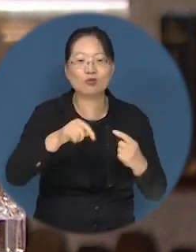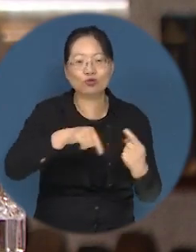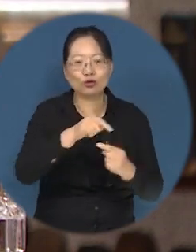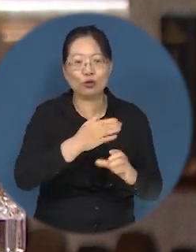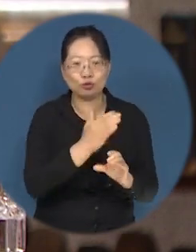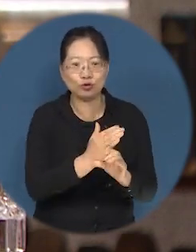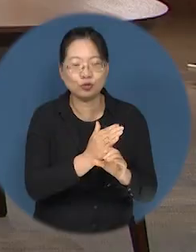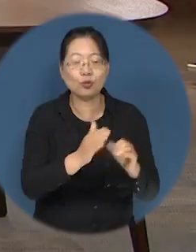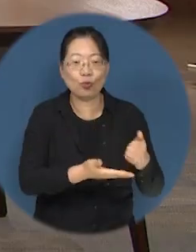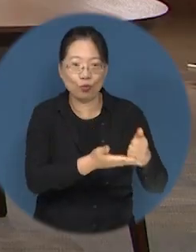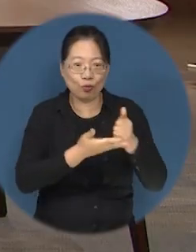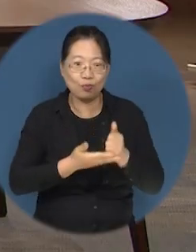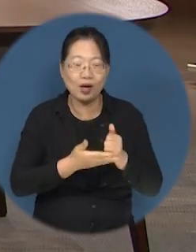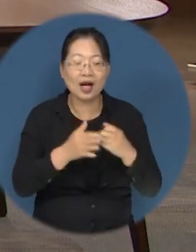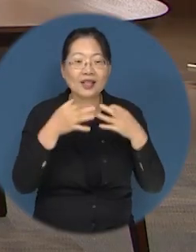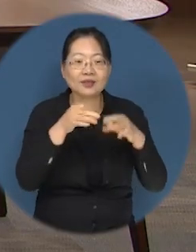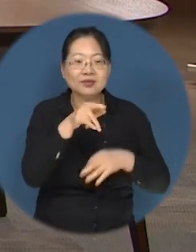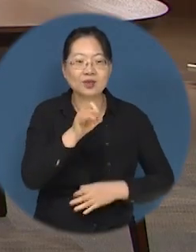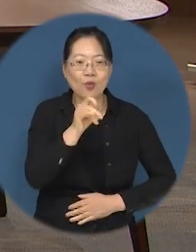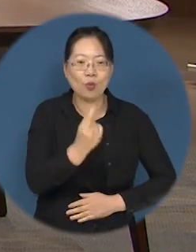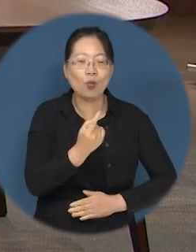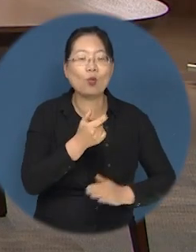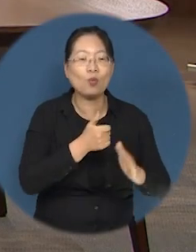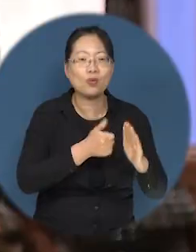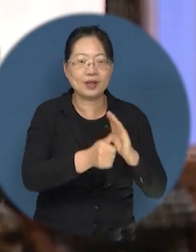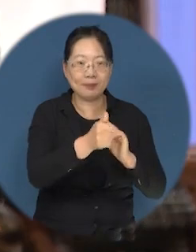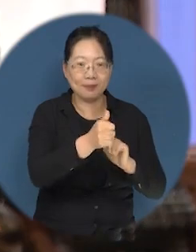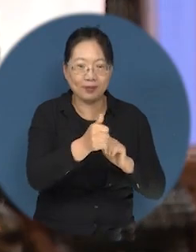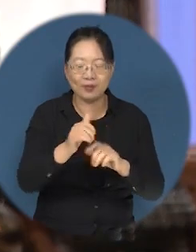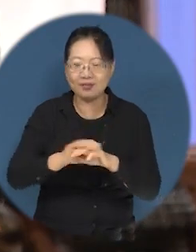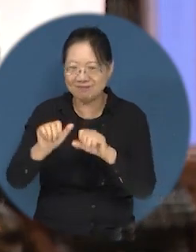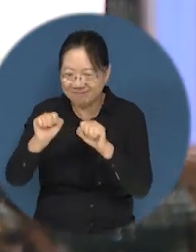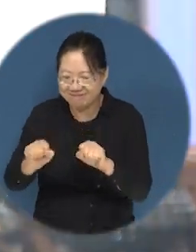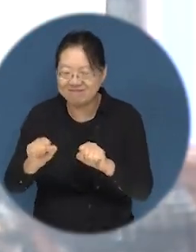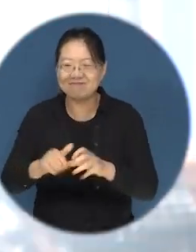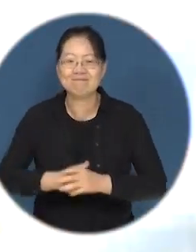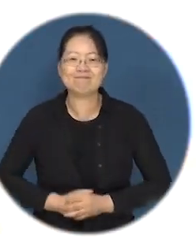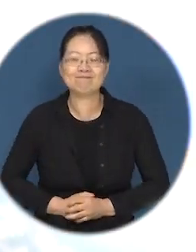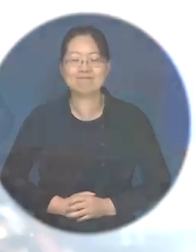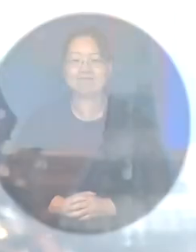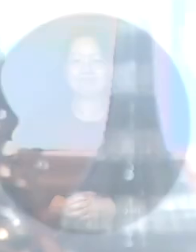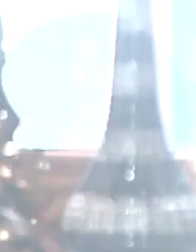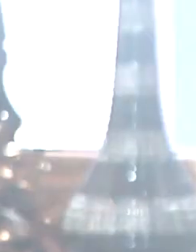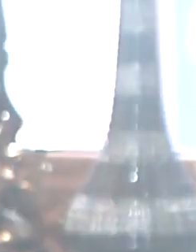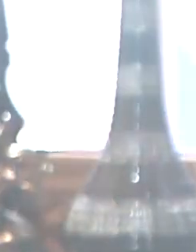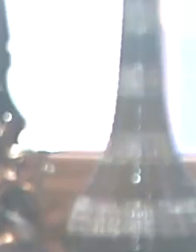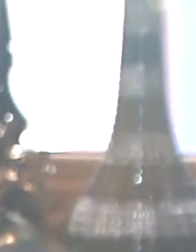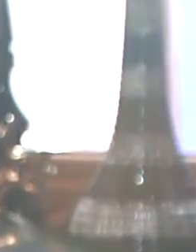그래서 오늘 초대했습니다. 김정호 대표이십니다. 어서 오십시오. 네, 안녕하십니까? 네.